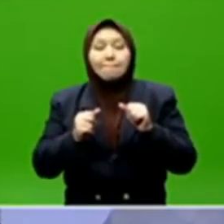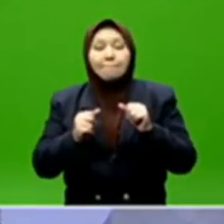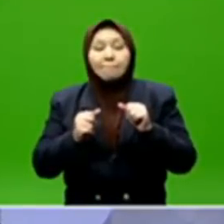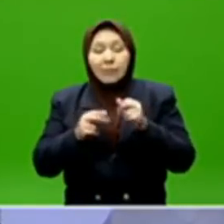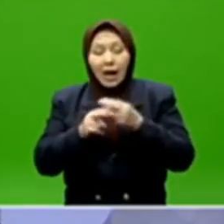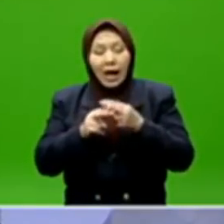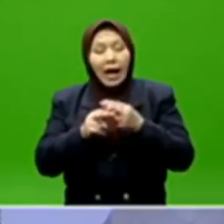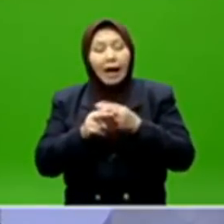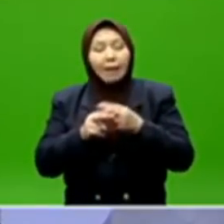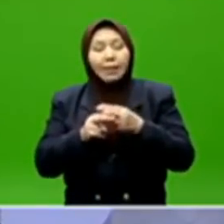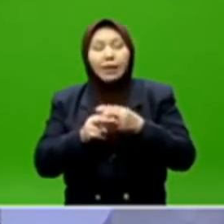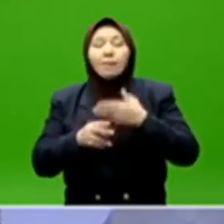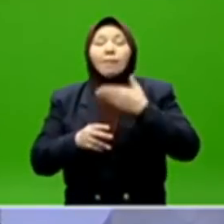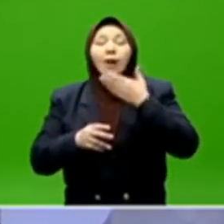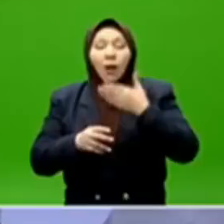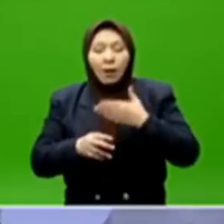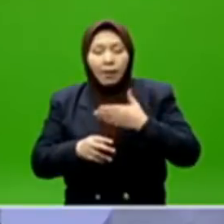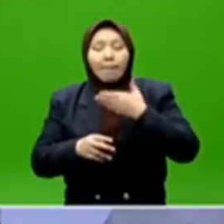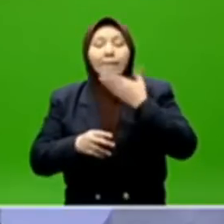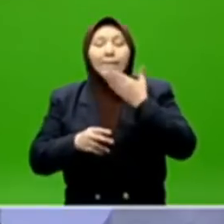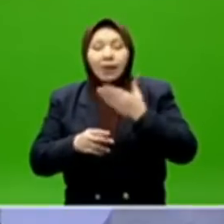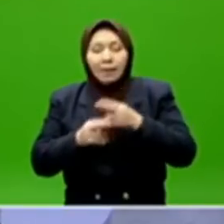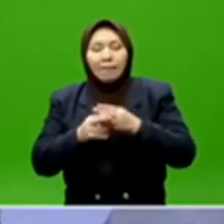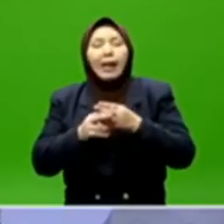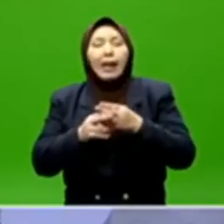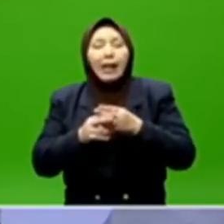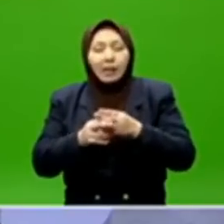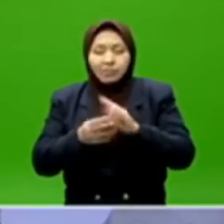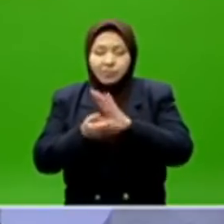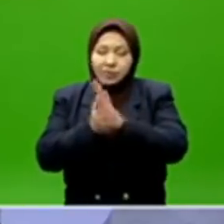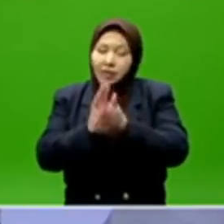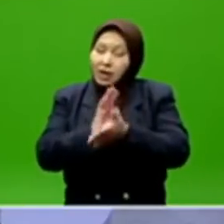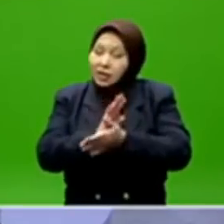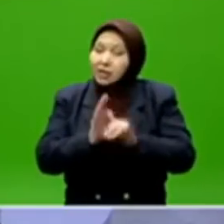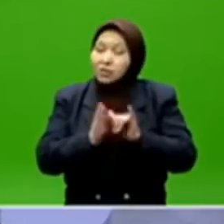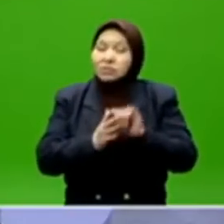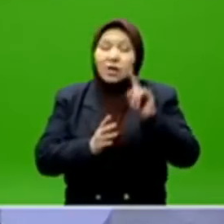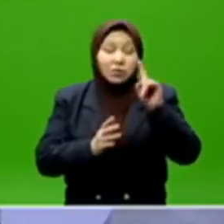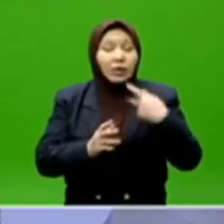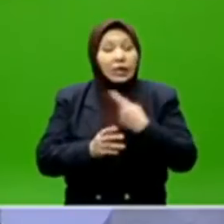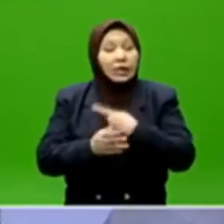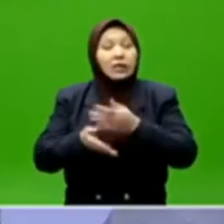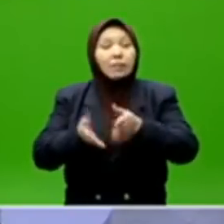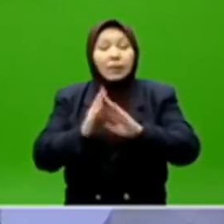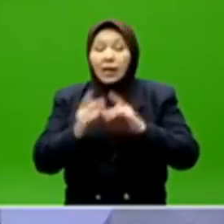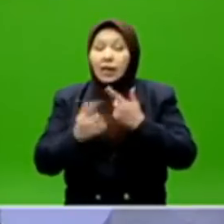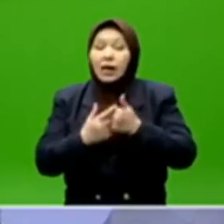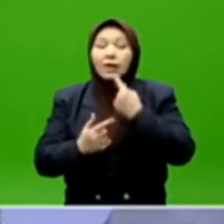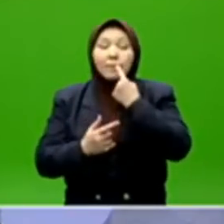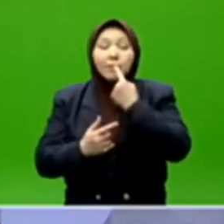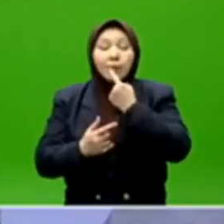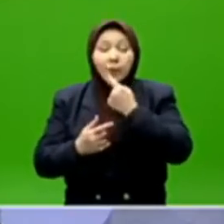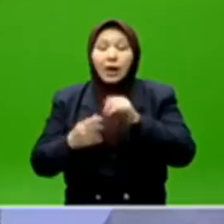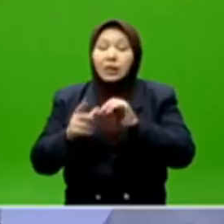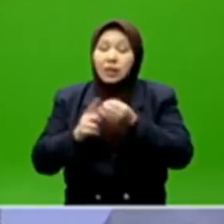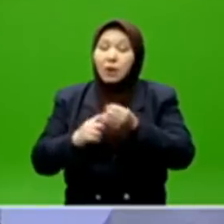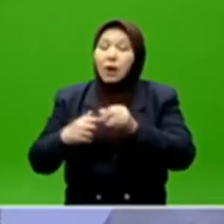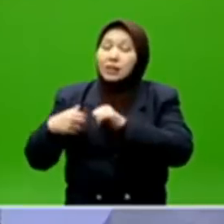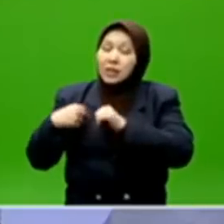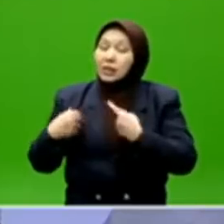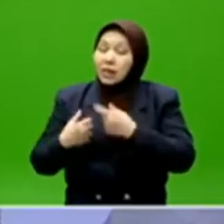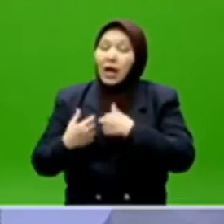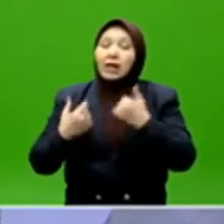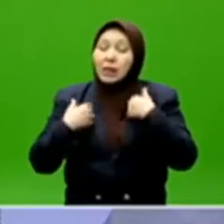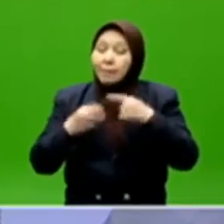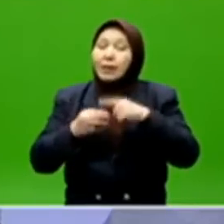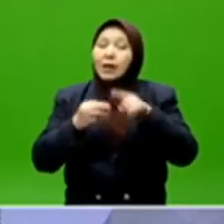pendek nafas, kan? Jadi sebenarnya satu yang kita minta melalui mulut kita ataupun hati kita, tetapi ada